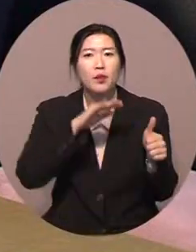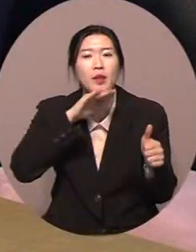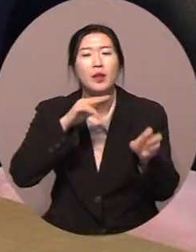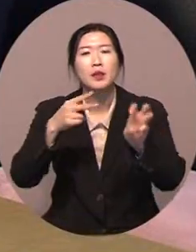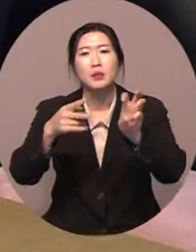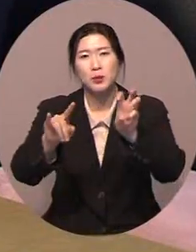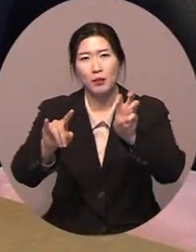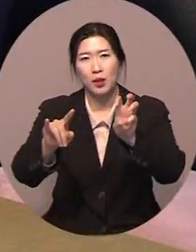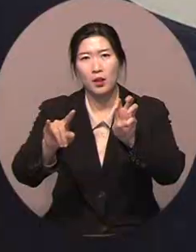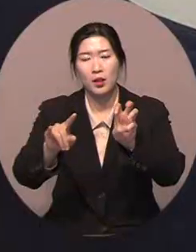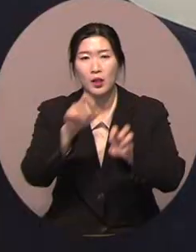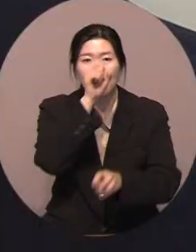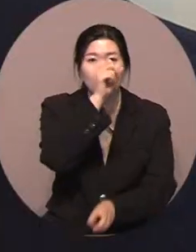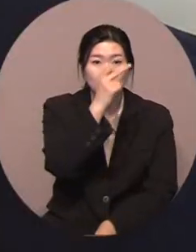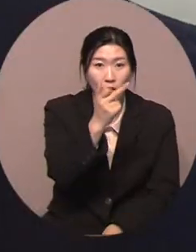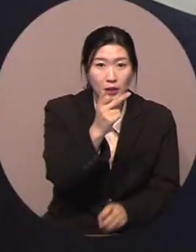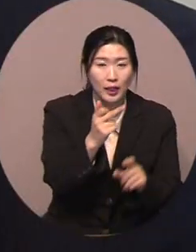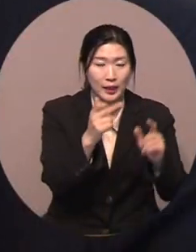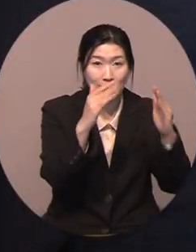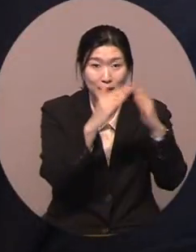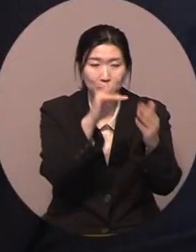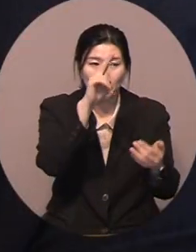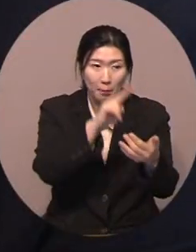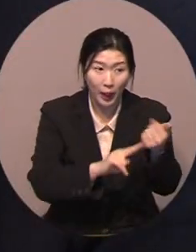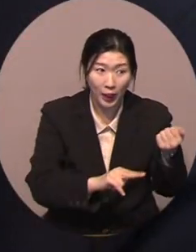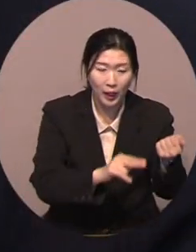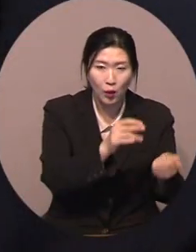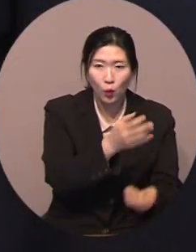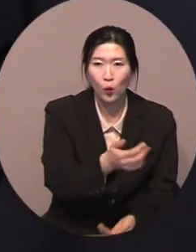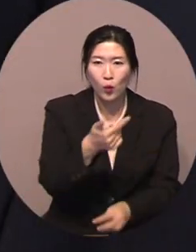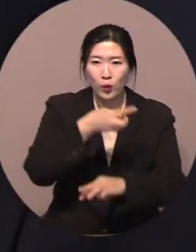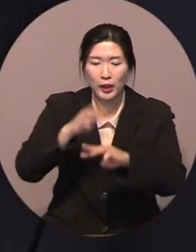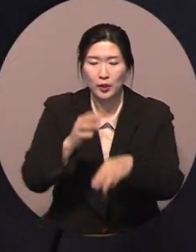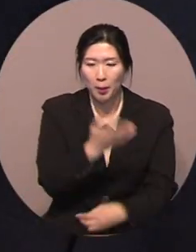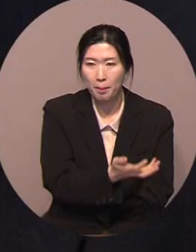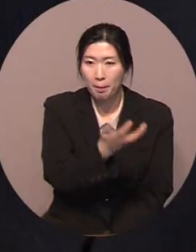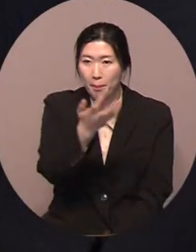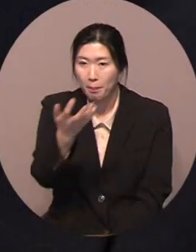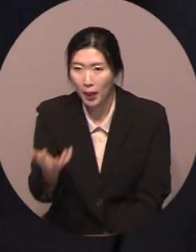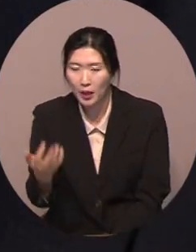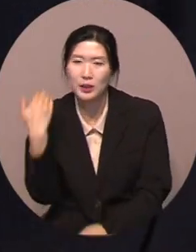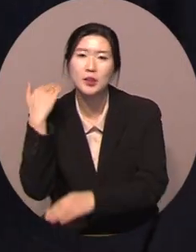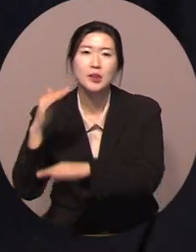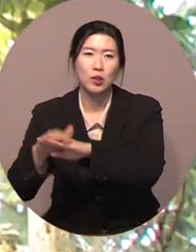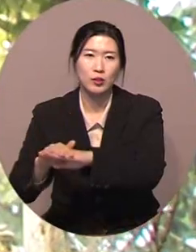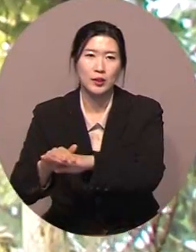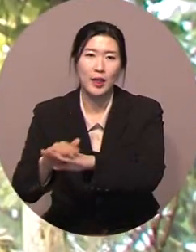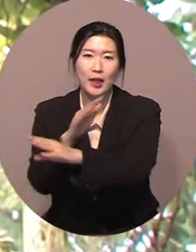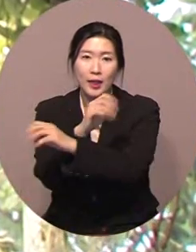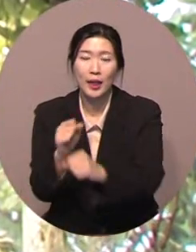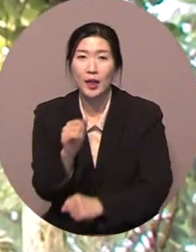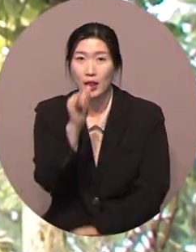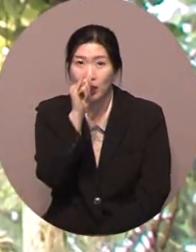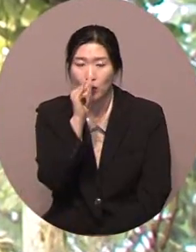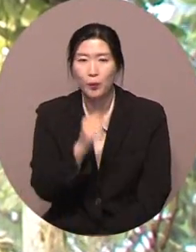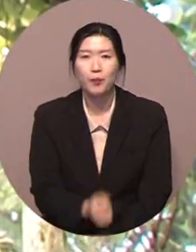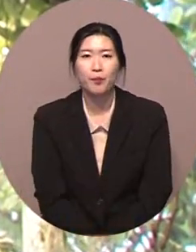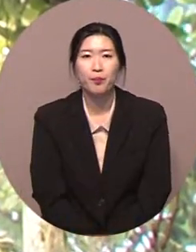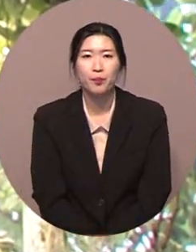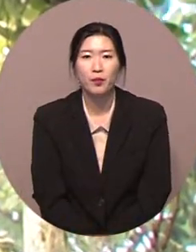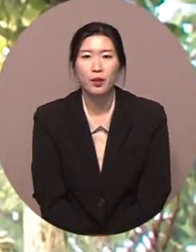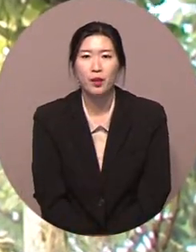전 서산에서 살던 집을 판 돈에 대출금을 더해 대전의 다가구 주택을 전세로 얻어 네 식구가